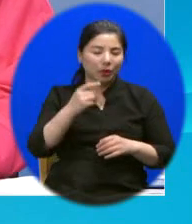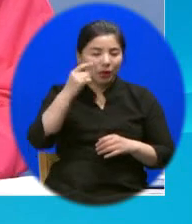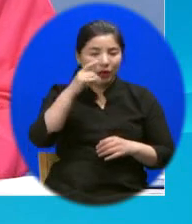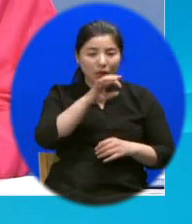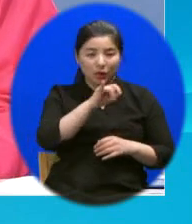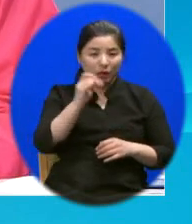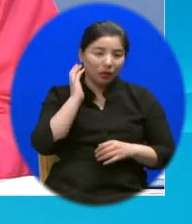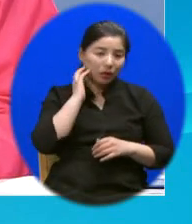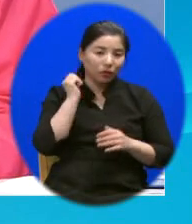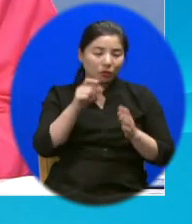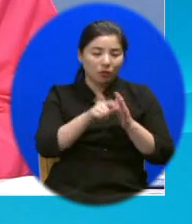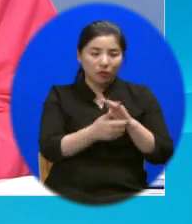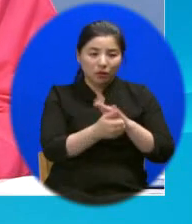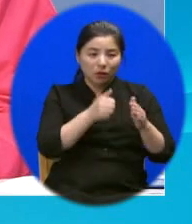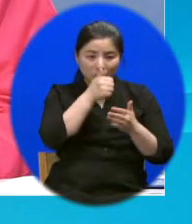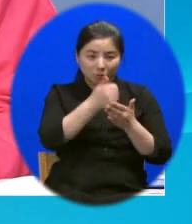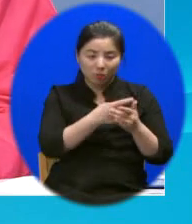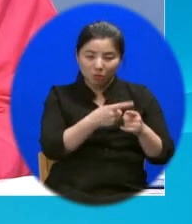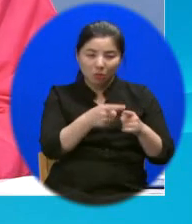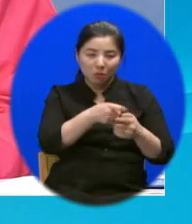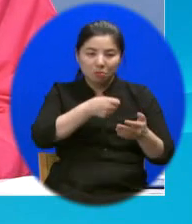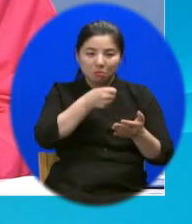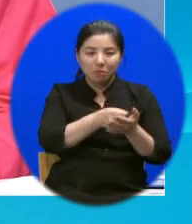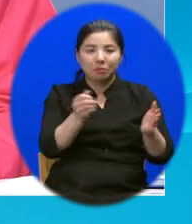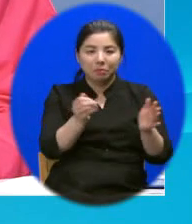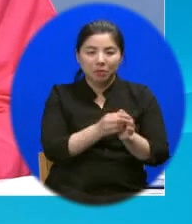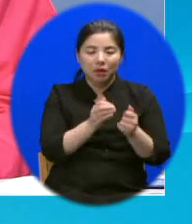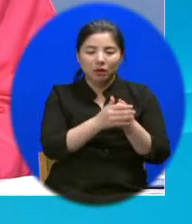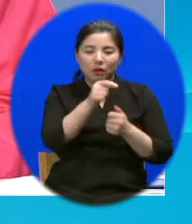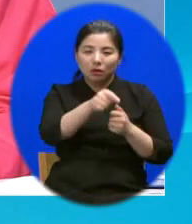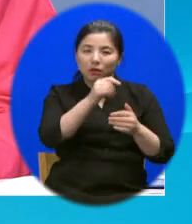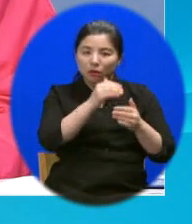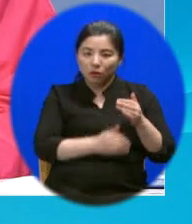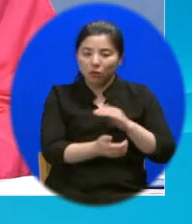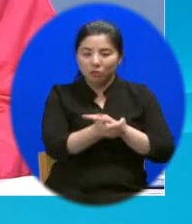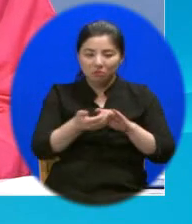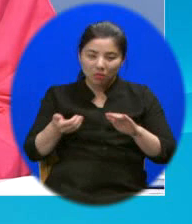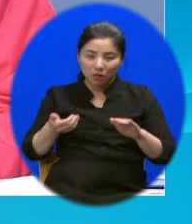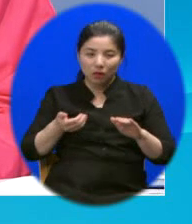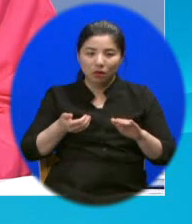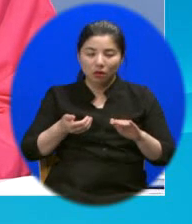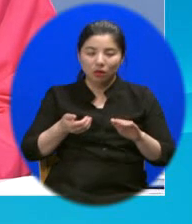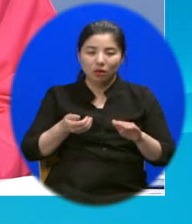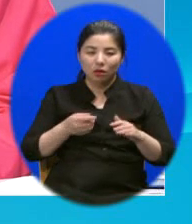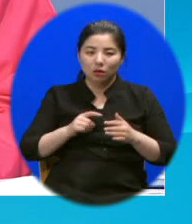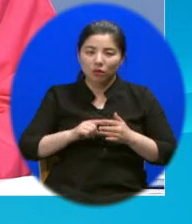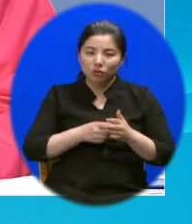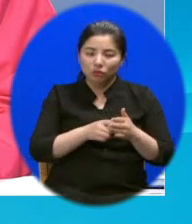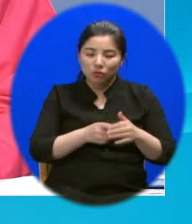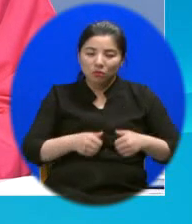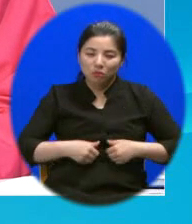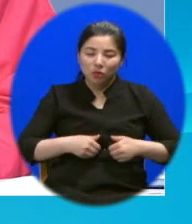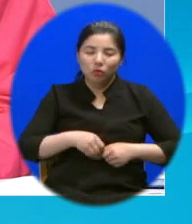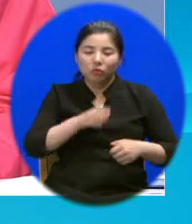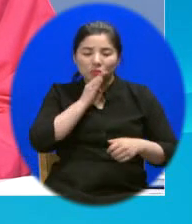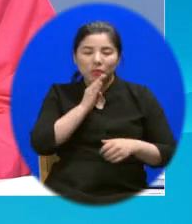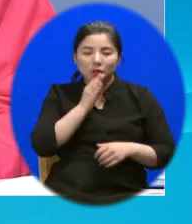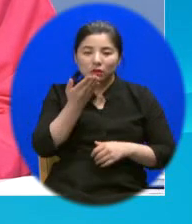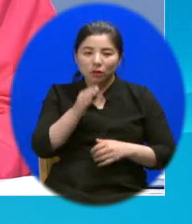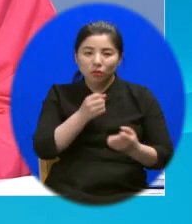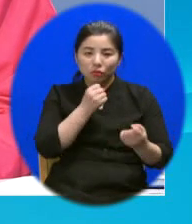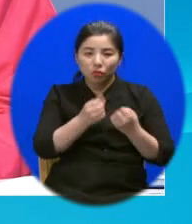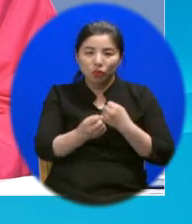그게 태가 결정이 돼서 사실은 이 내용이 미리 추지 됐어야 될 4 아님에도 불구하고